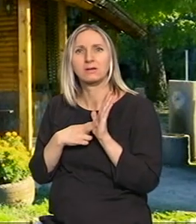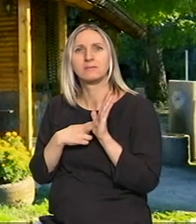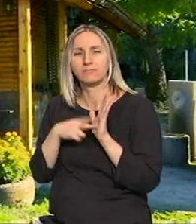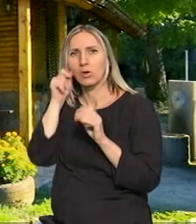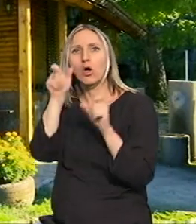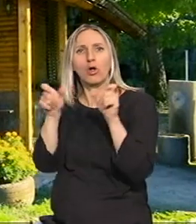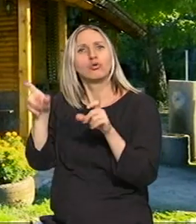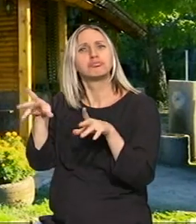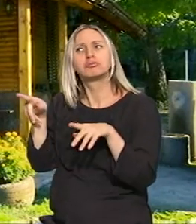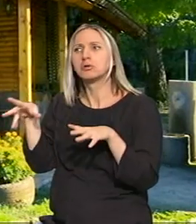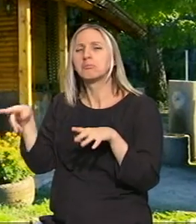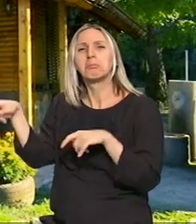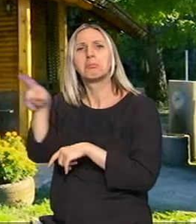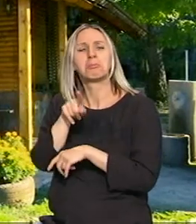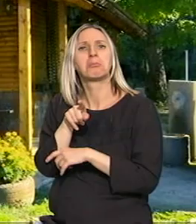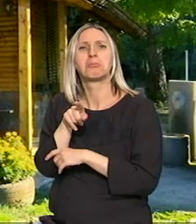ljudi su prihvatili dosta